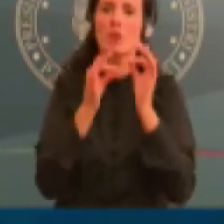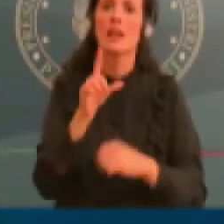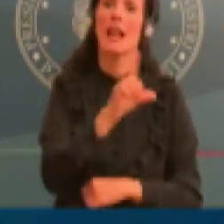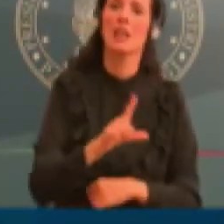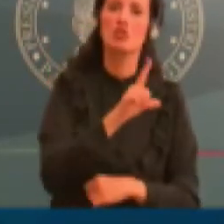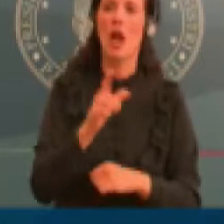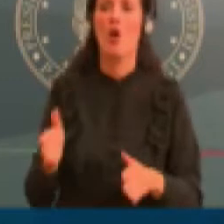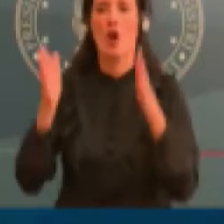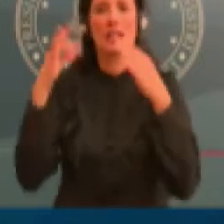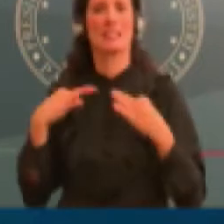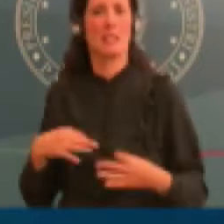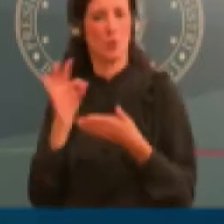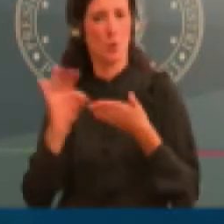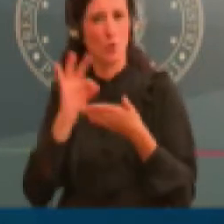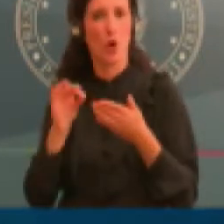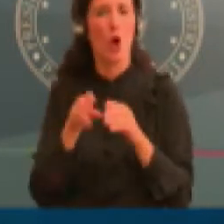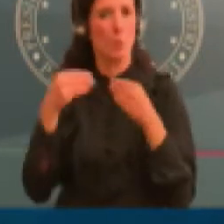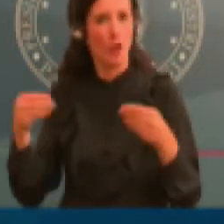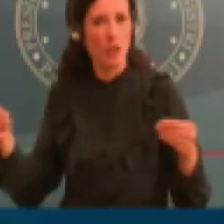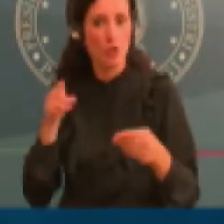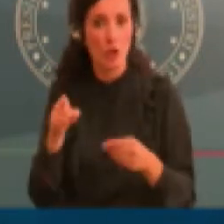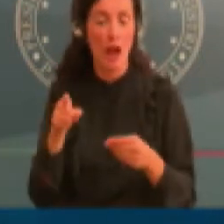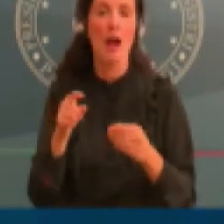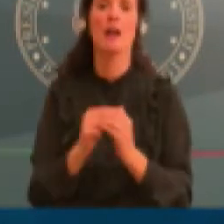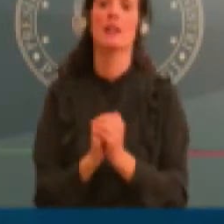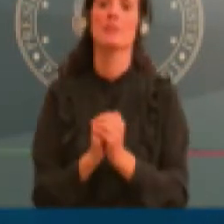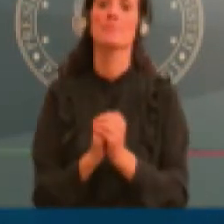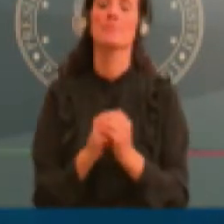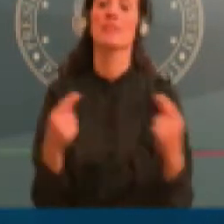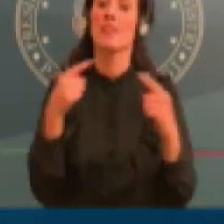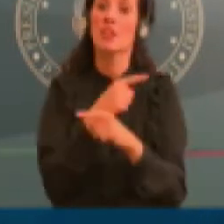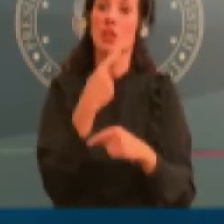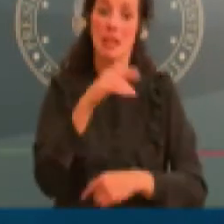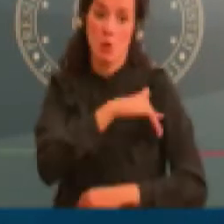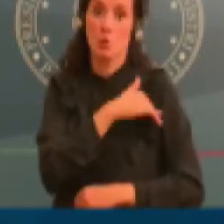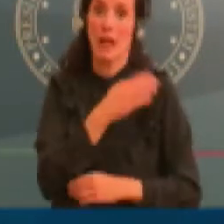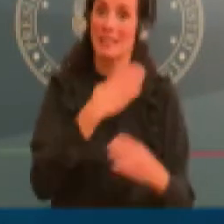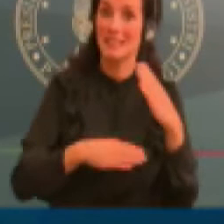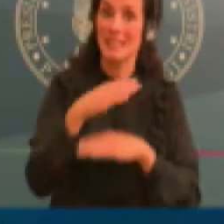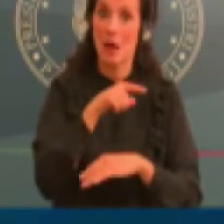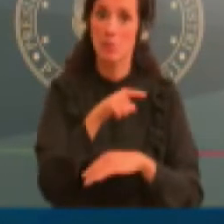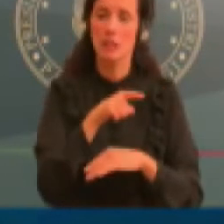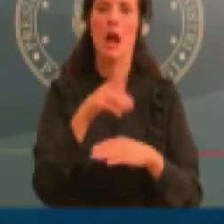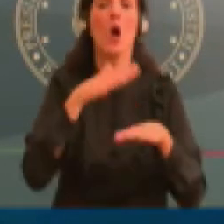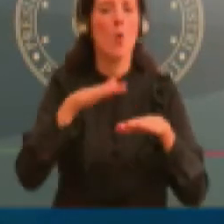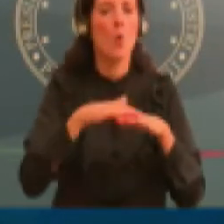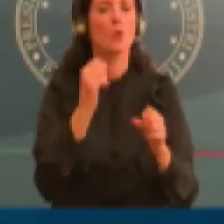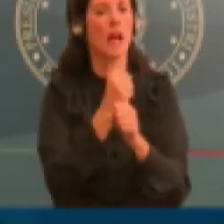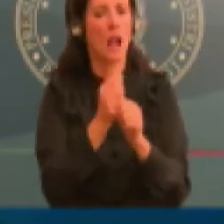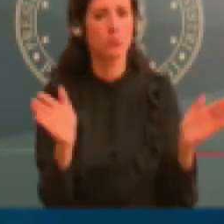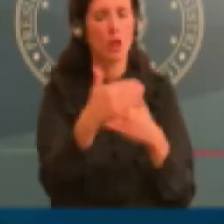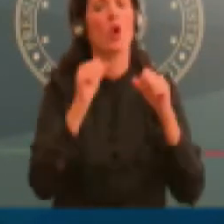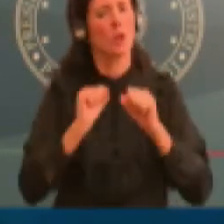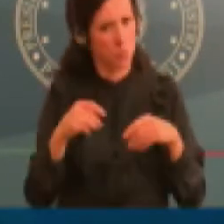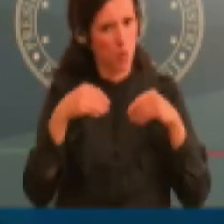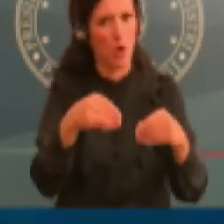in caso di utilizzo di laboratori. Continuano invece le lezioni in presenza per le scuole